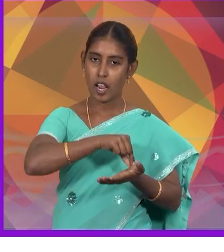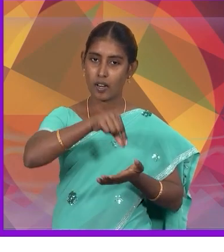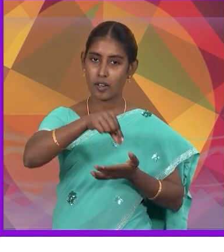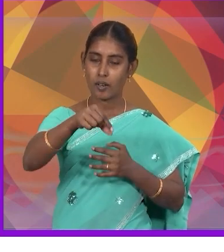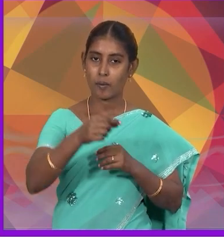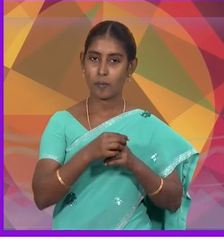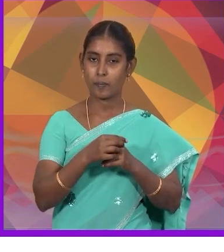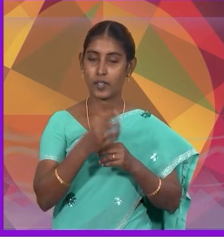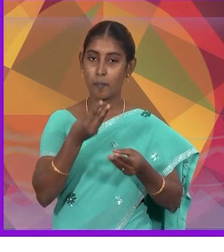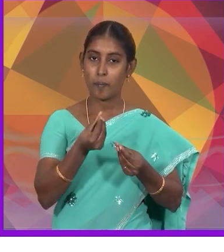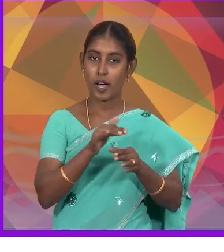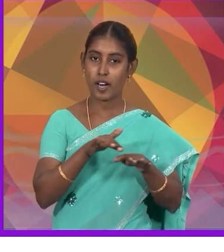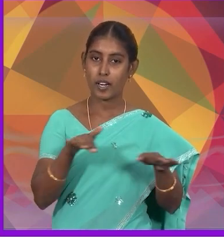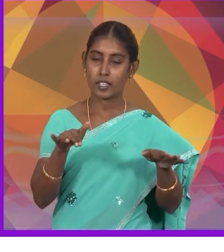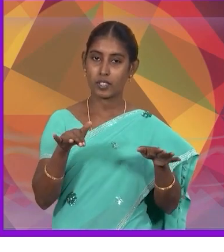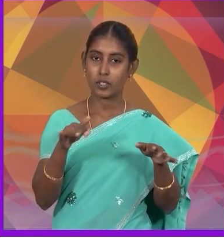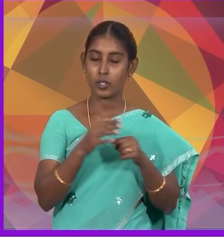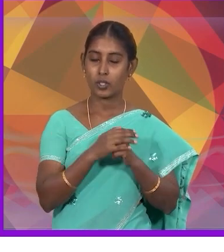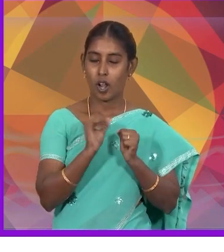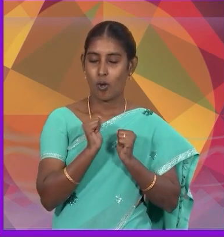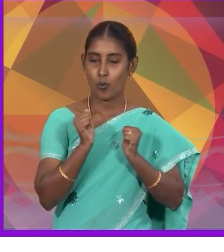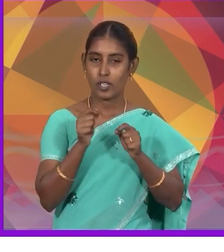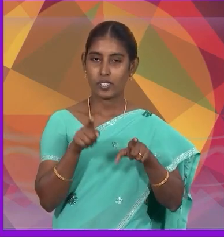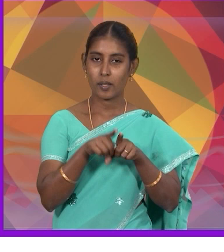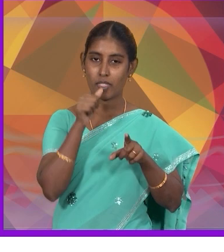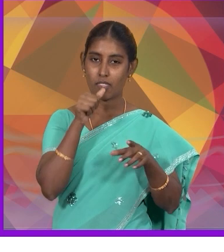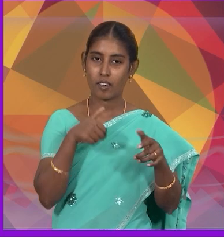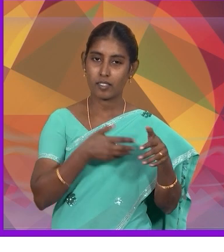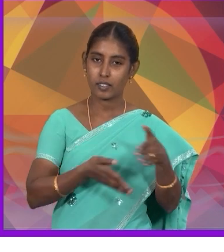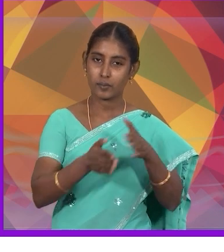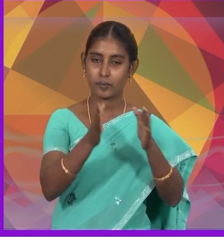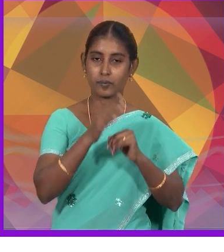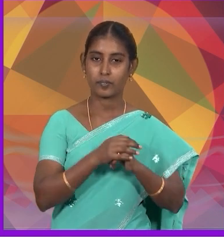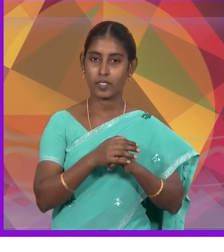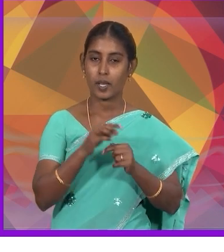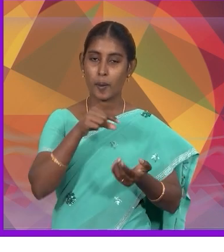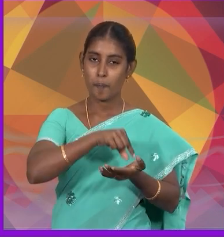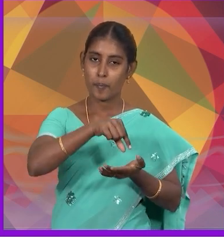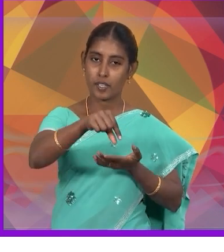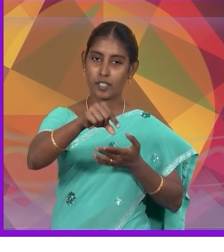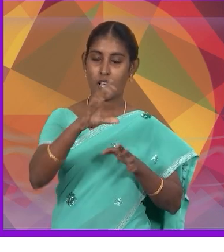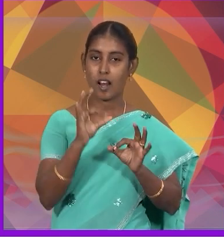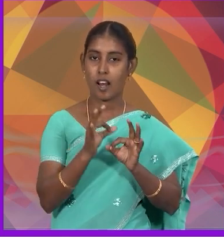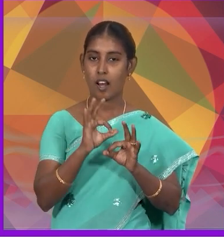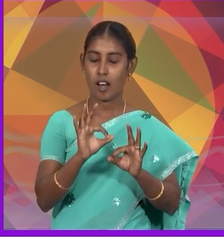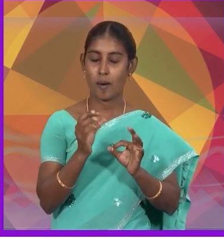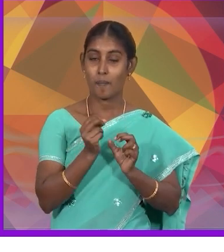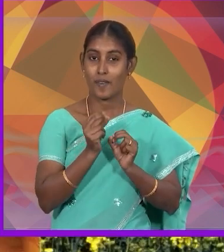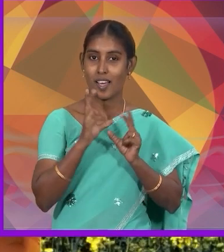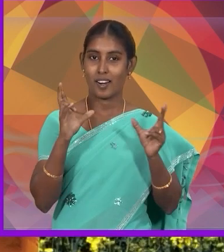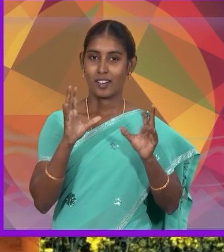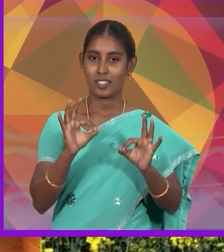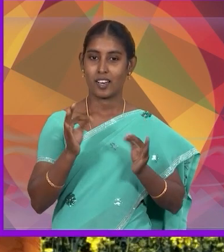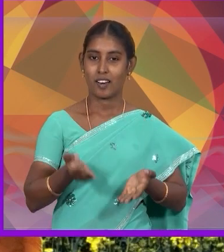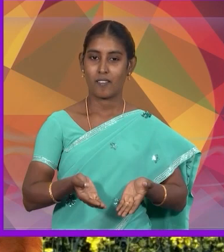மண் குளிருமாறு மடை வழியே நீர் பாய்ச்சின, நட்ட நெற்பயிர்கள் வரிசையாக வளர்ந்து